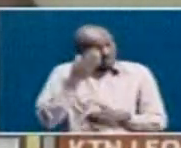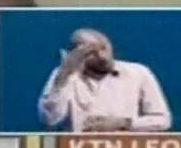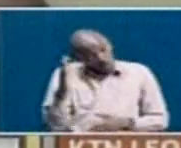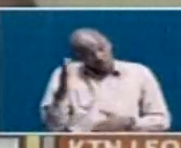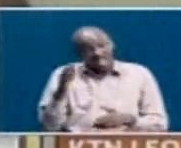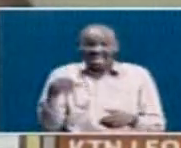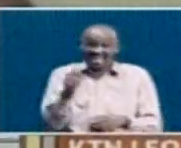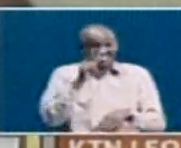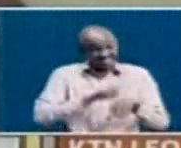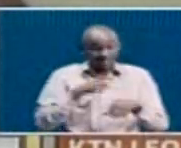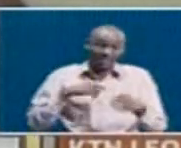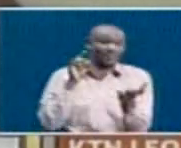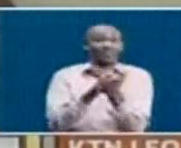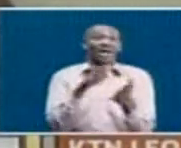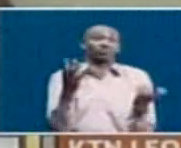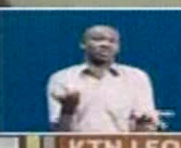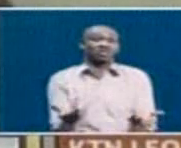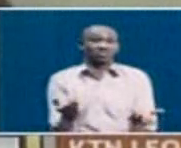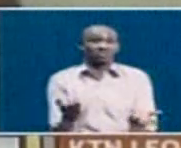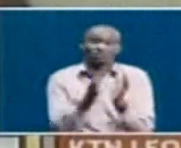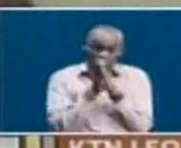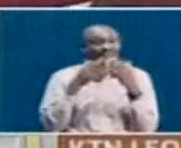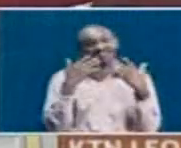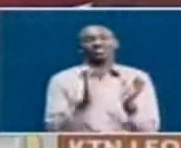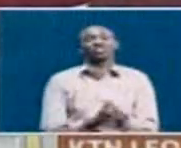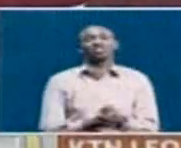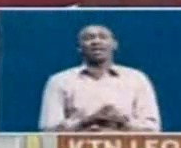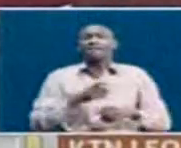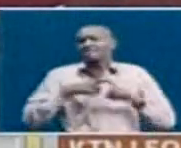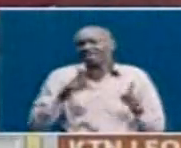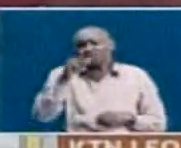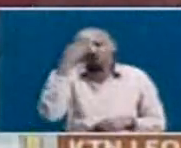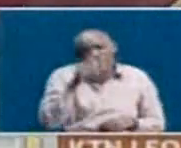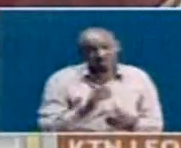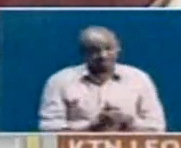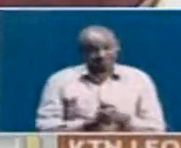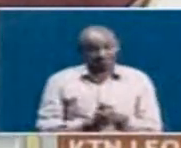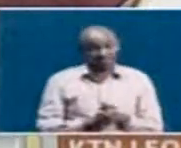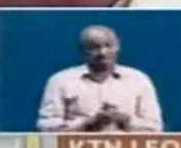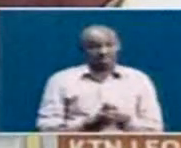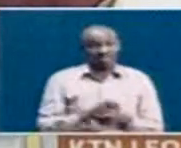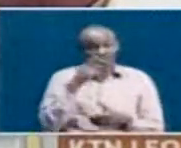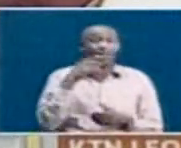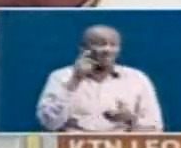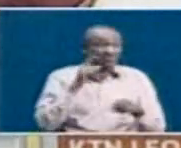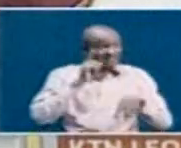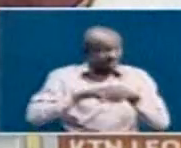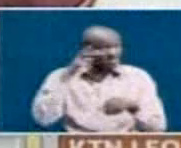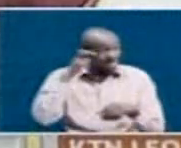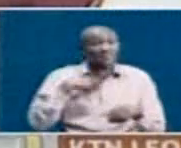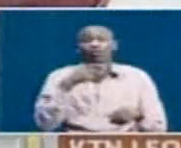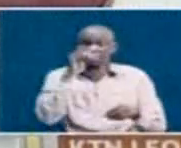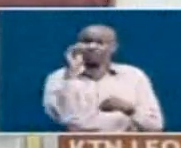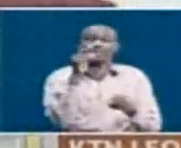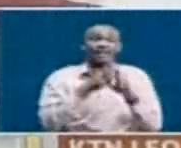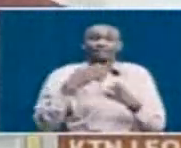hatujui anytime tuweza kufurushwa nje. Habari ndio hiyo. Lakini Bikipusa, umae kwambia ile shamba bado nasikia umenunua, nataka leo ile jina